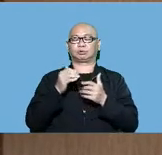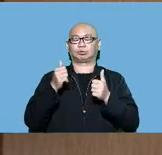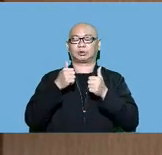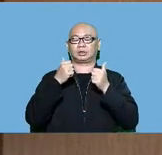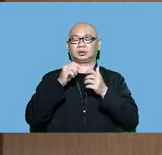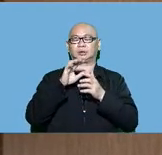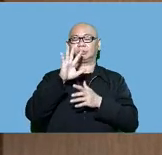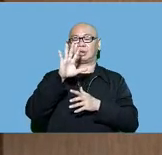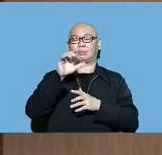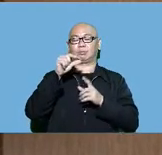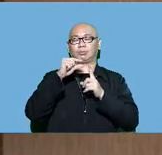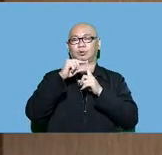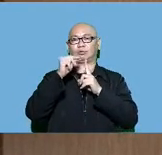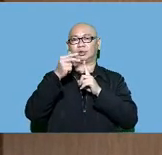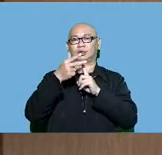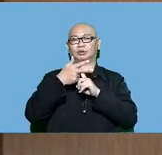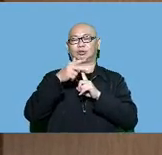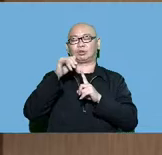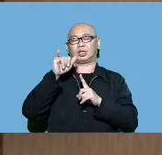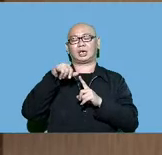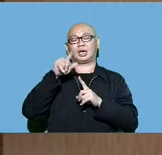ini dikukuhkan.